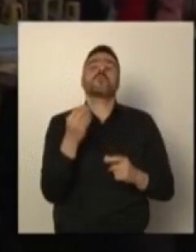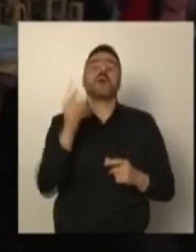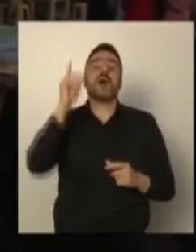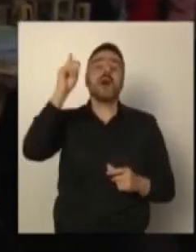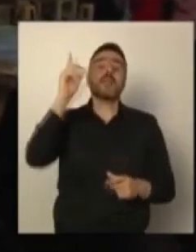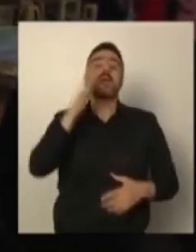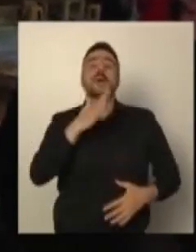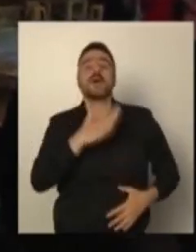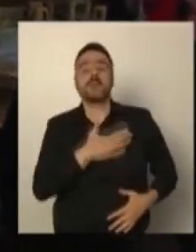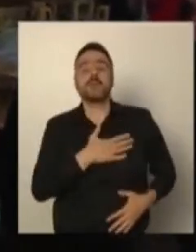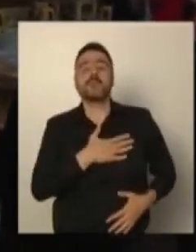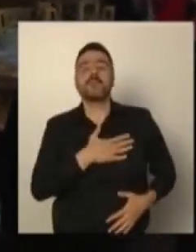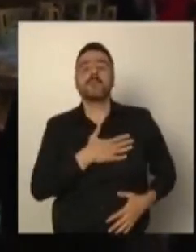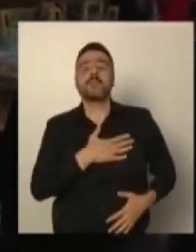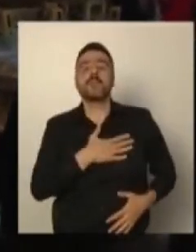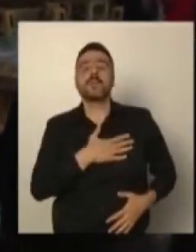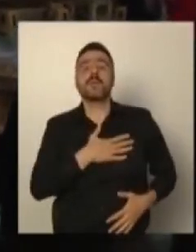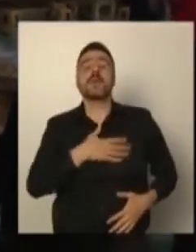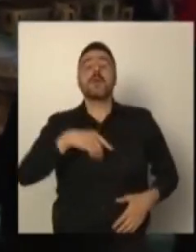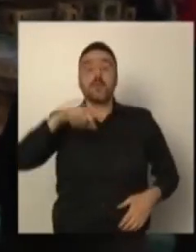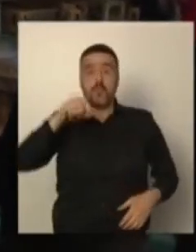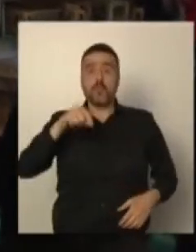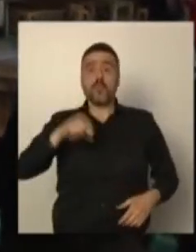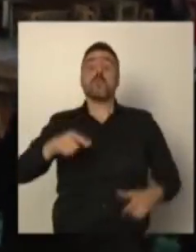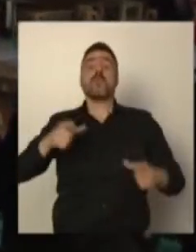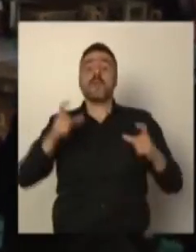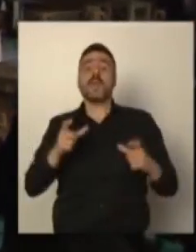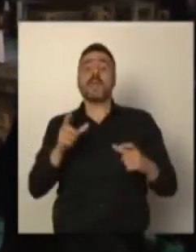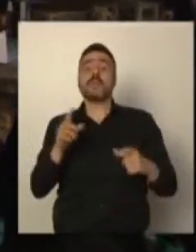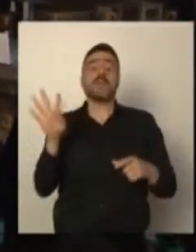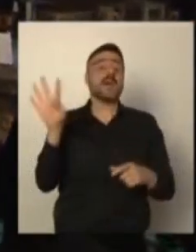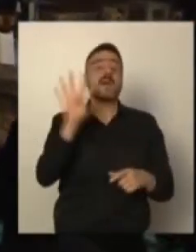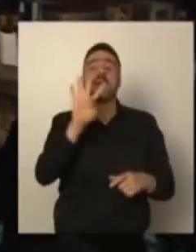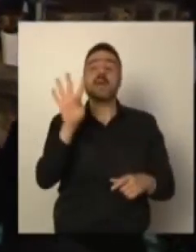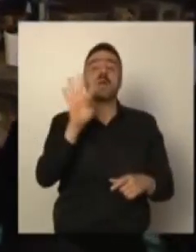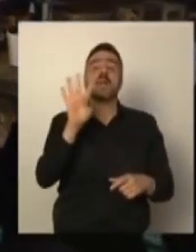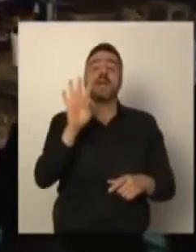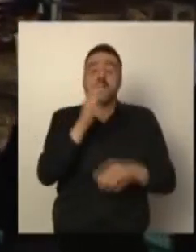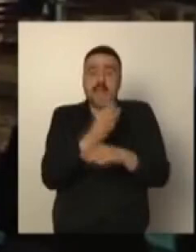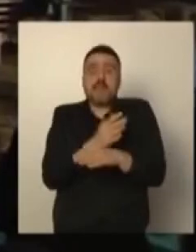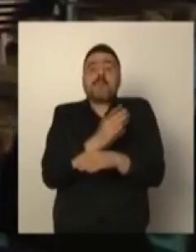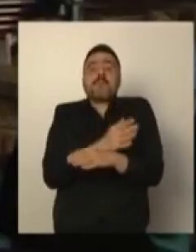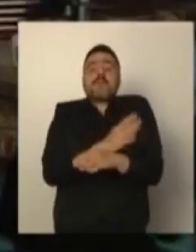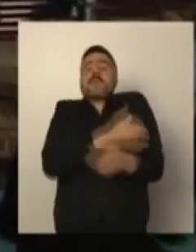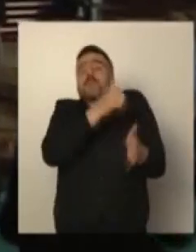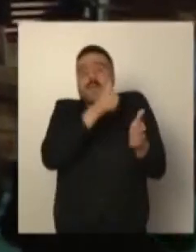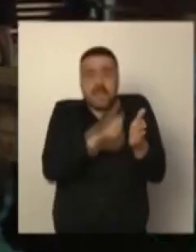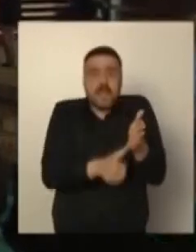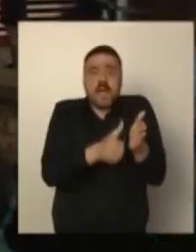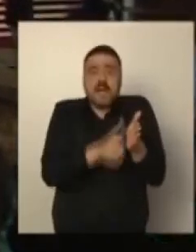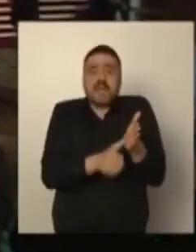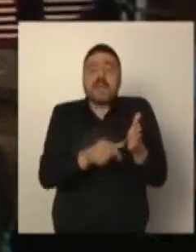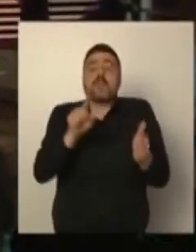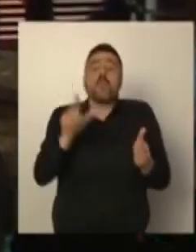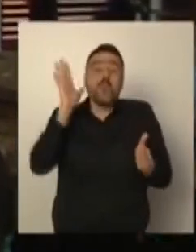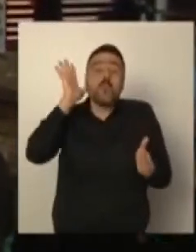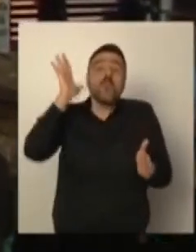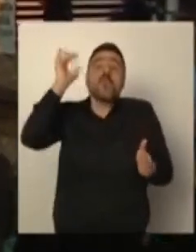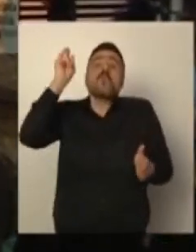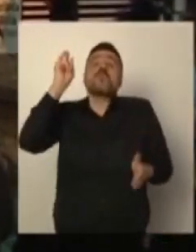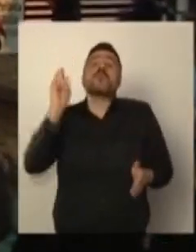Alemin, Serhat şehrimiz, Kırklareli'mizin bu tarihi Hızır Bey